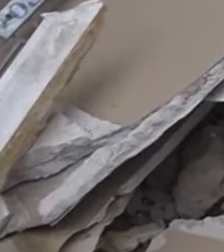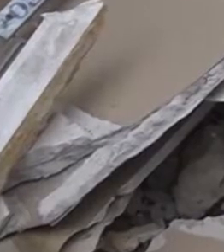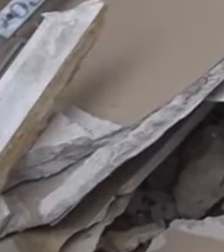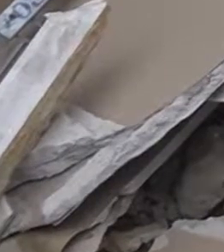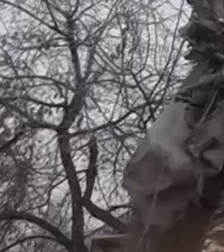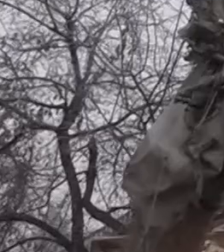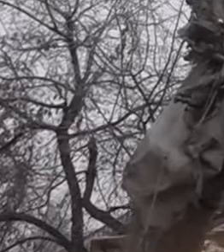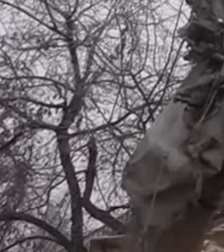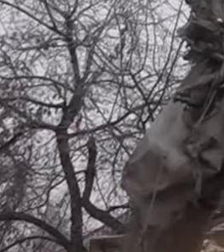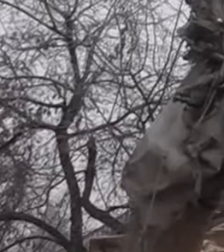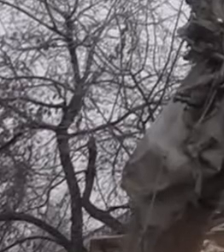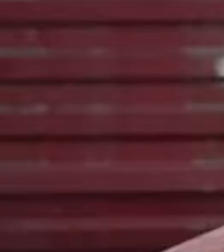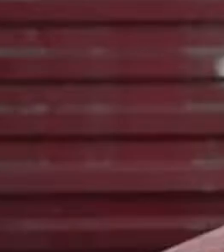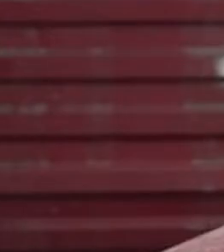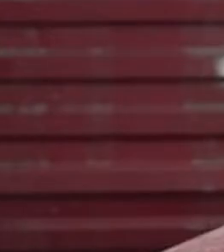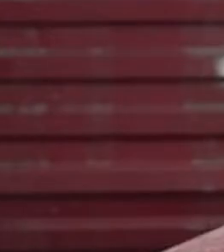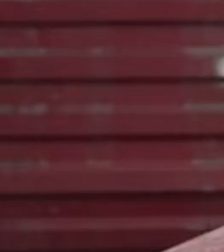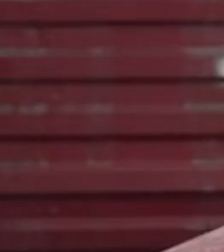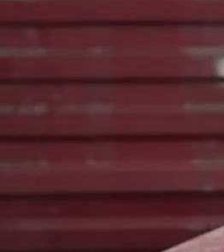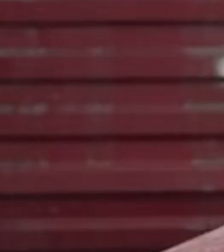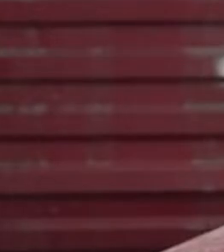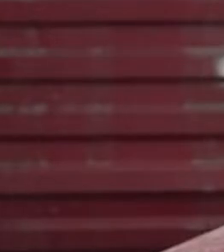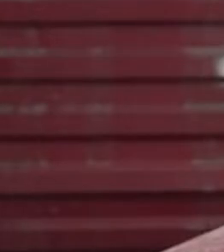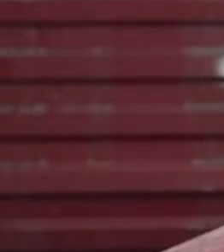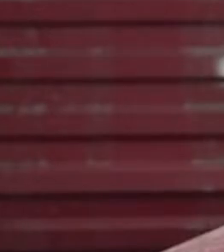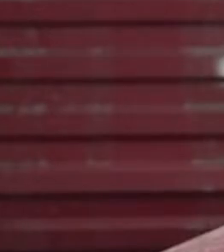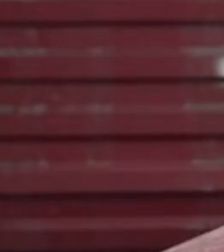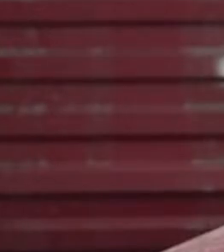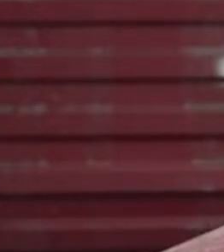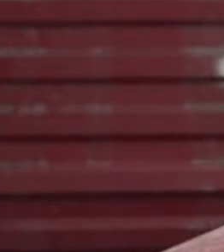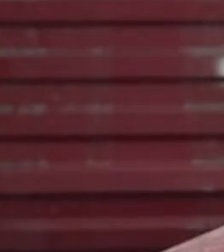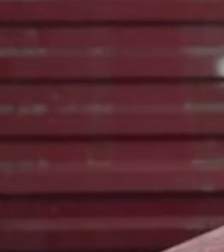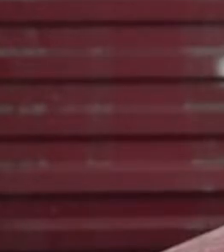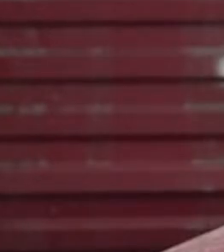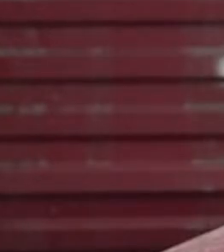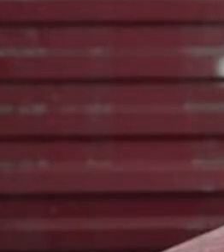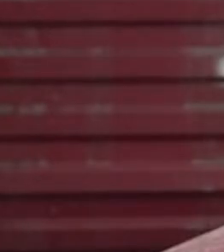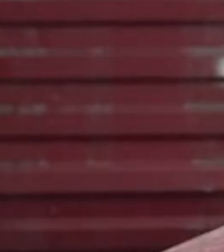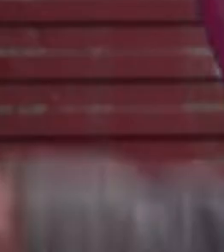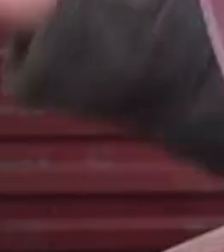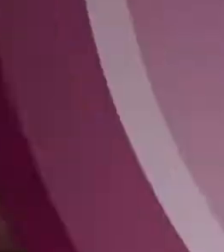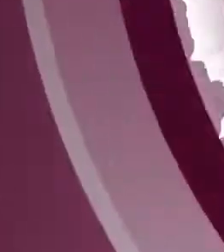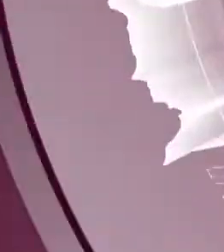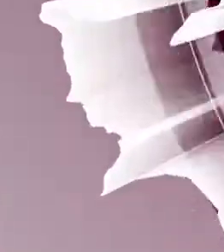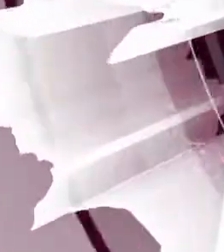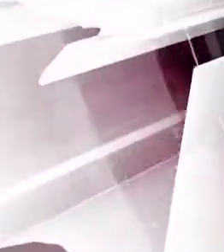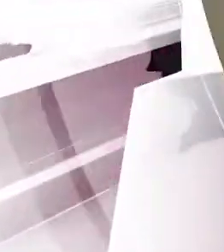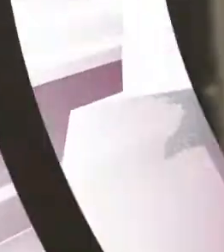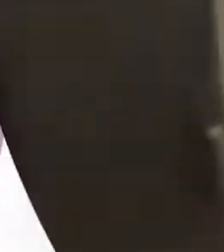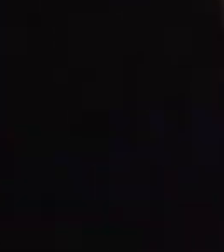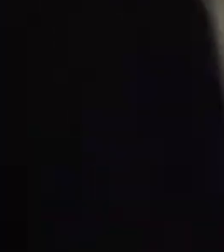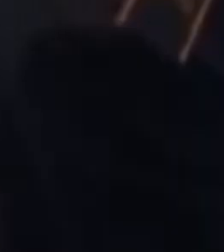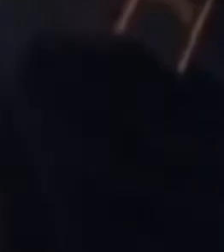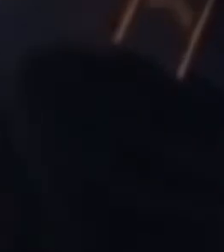смеси и есть ли пострадавшие? Лобовое стекло выбило. Вот времянка у нас все стекла выбили. В